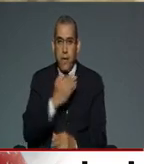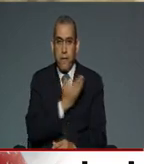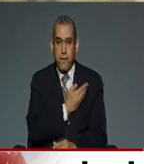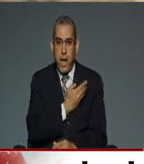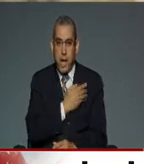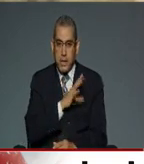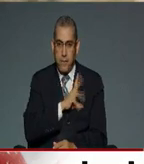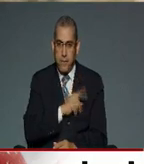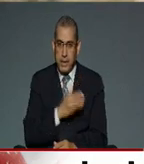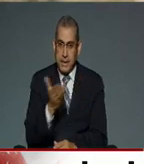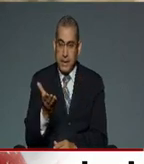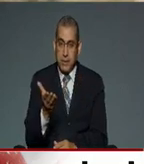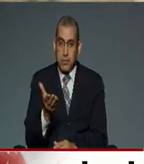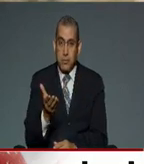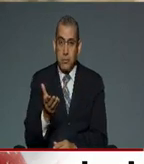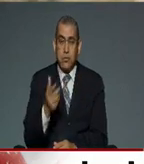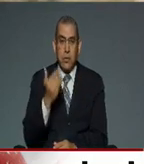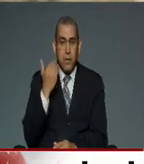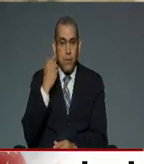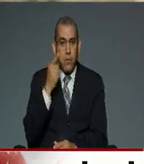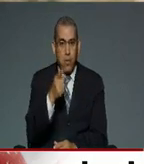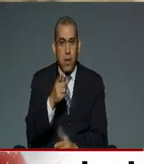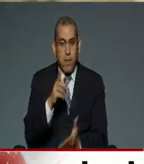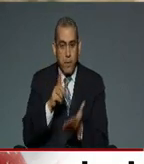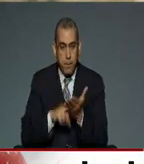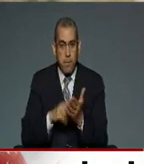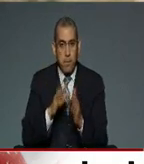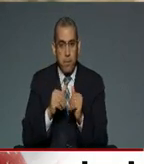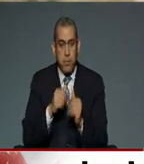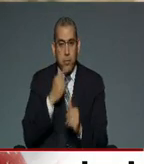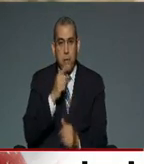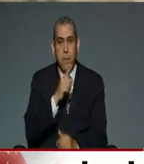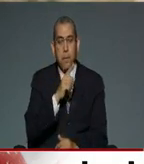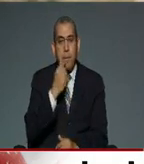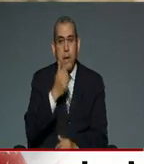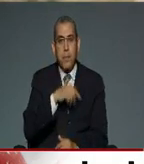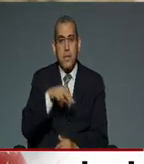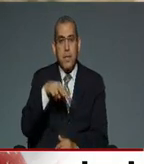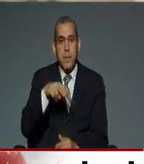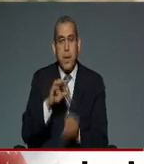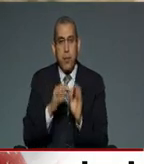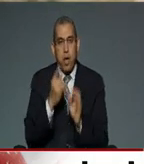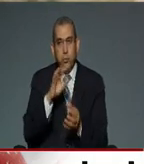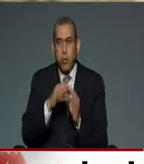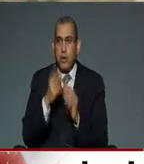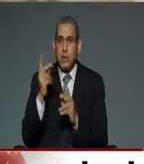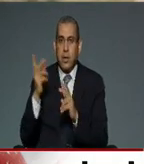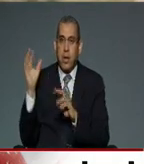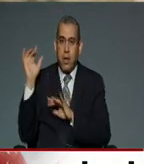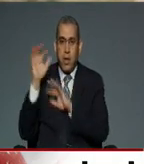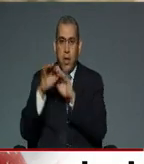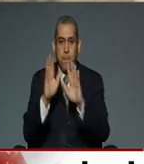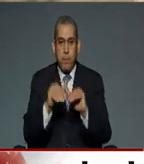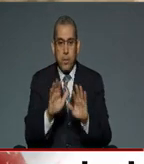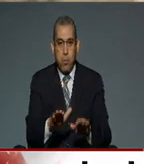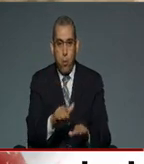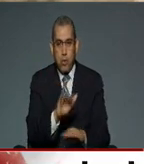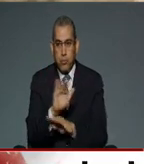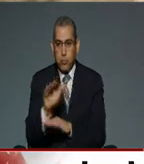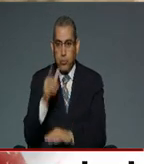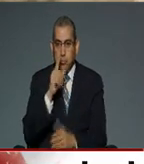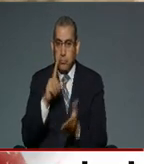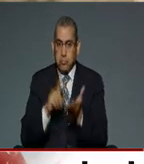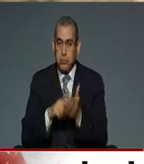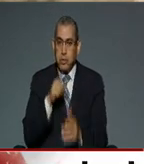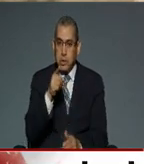غزه ولديكم حوالي ت مليون لاج في مصر وبالطبع